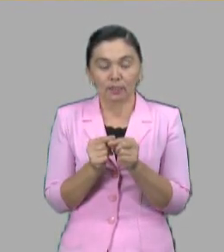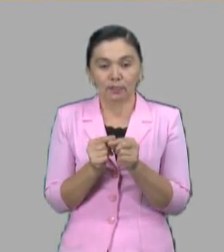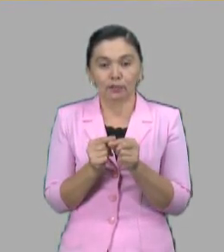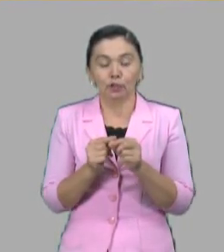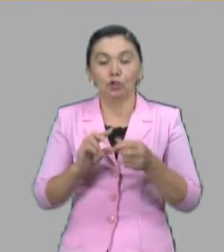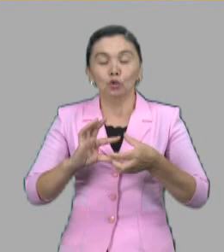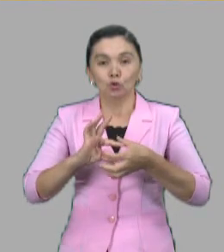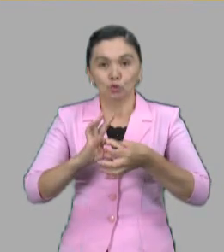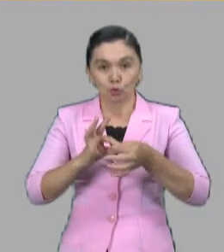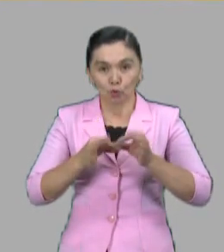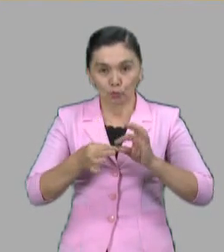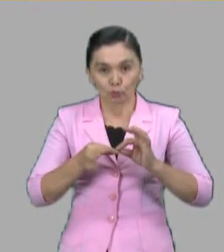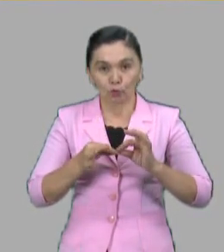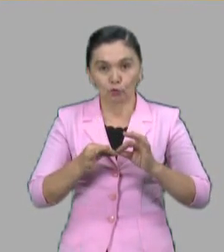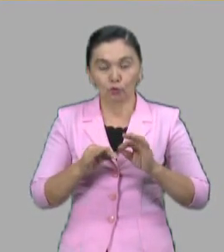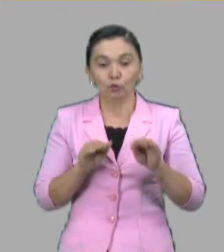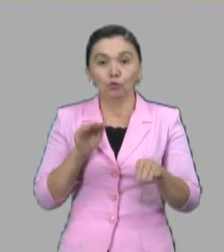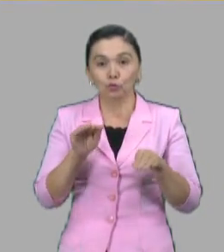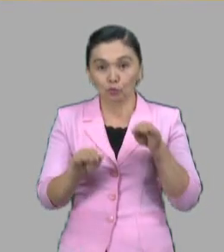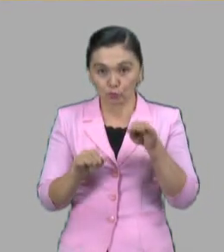сүйлөмдөрдү түздүк.